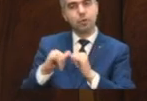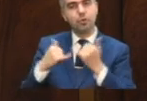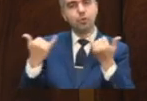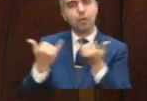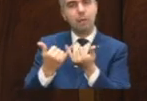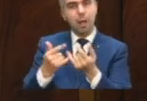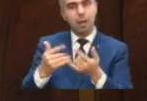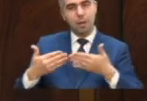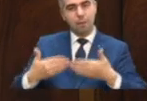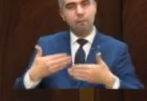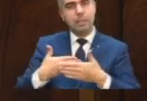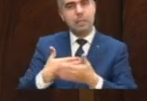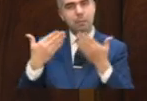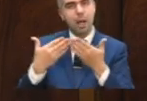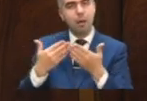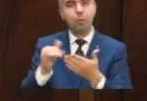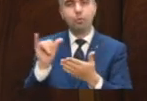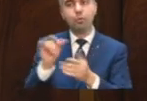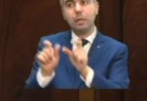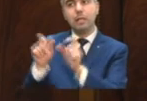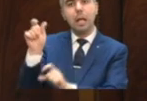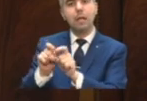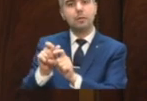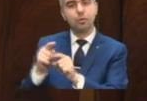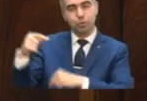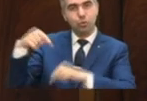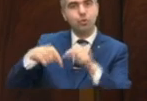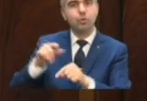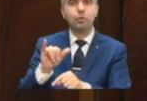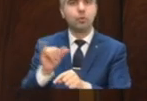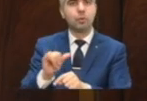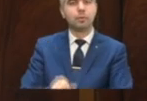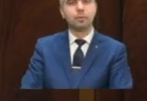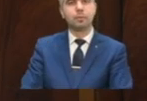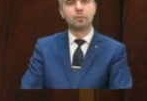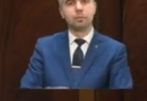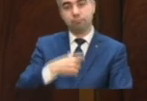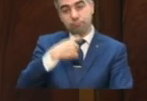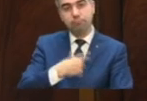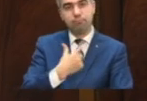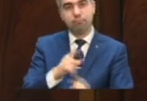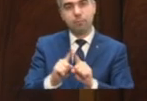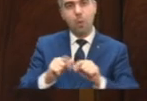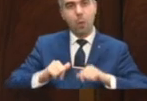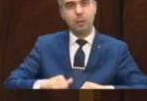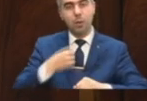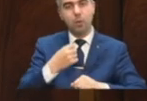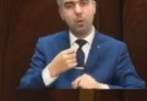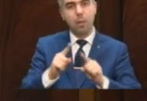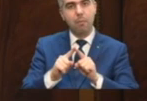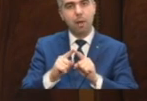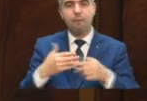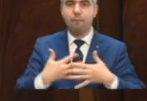الصباح، شوفوا بالضبط اش كيقولوا الناس اللي استثمروا. انا متفائل وتايق في بلادي،